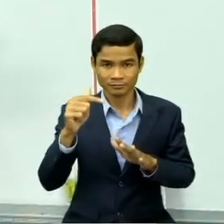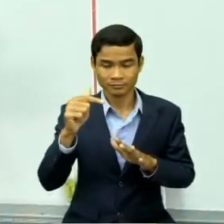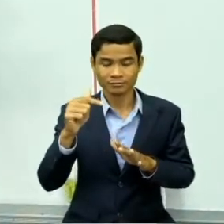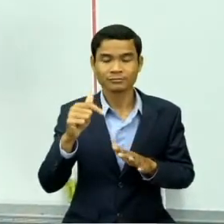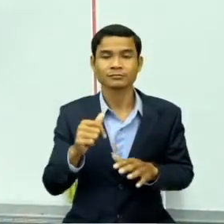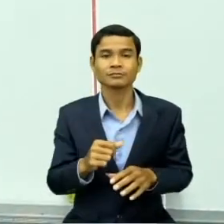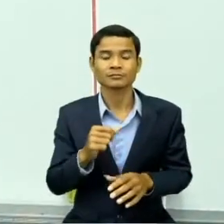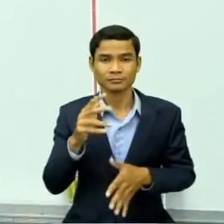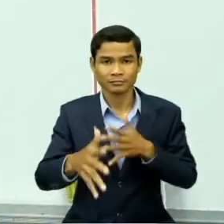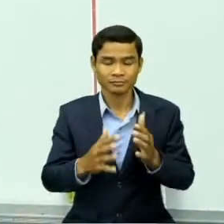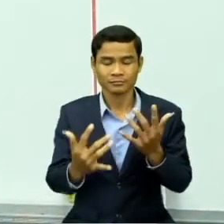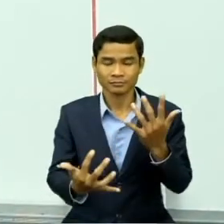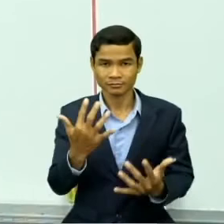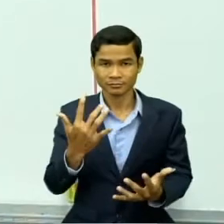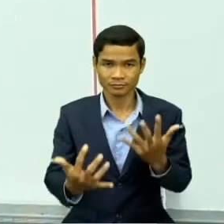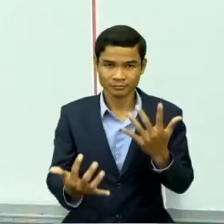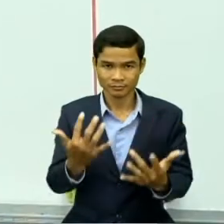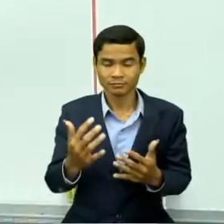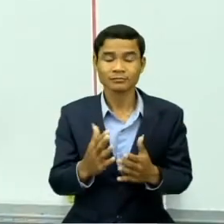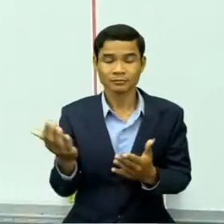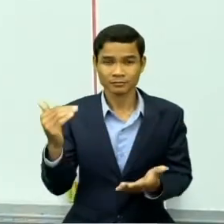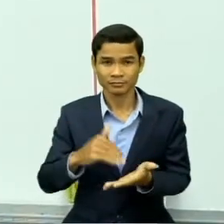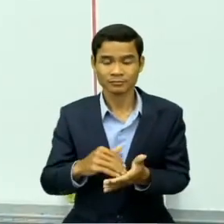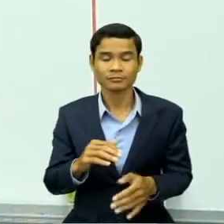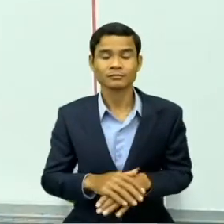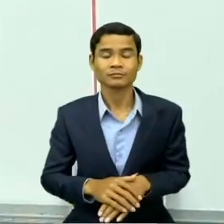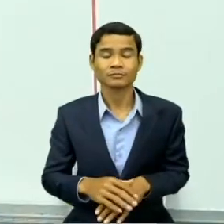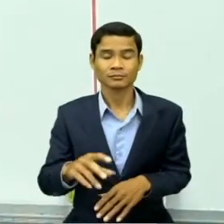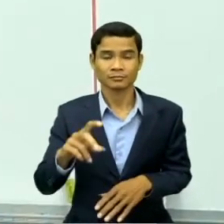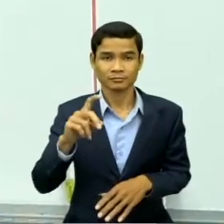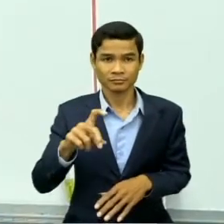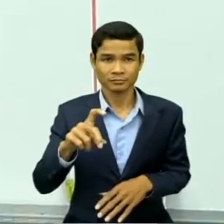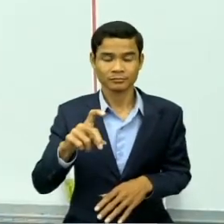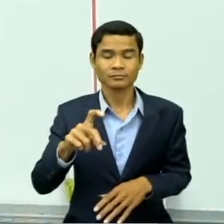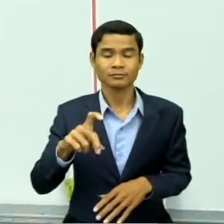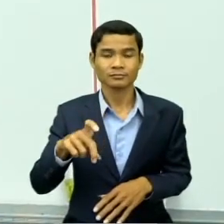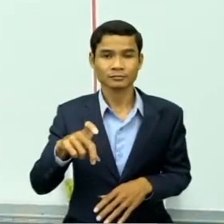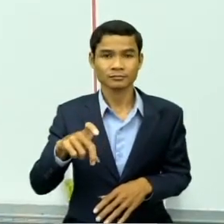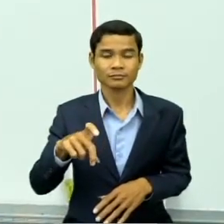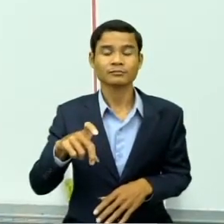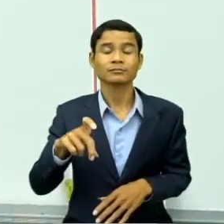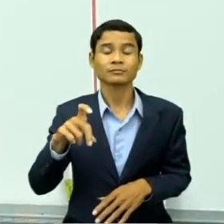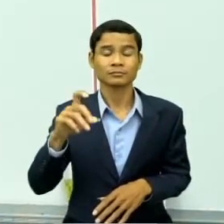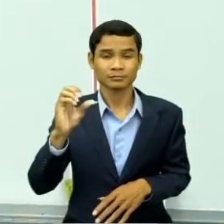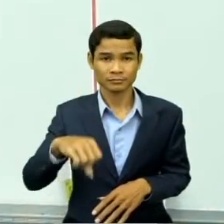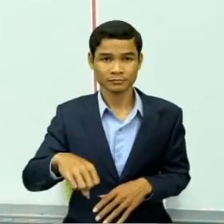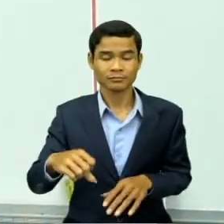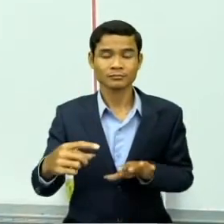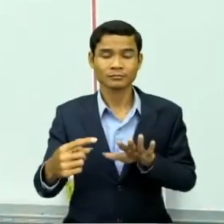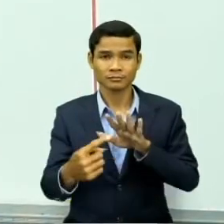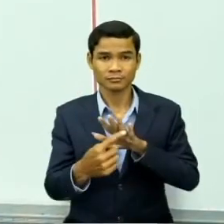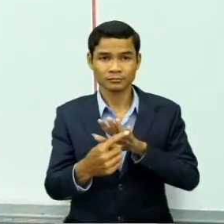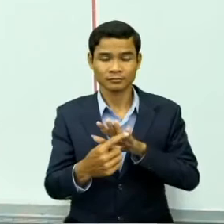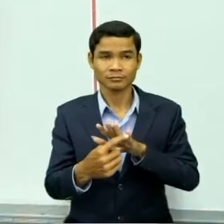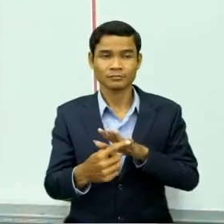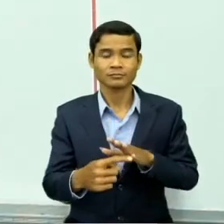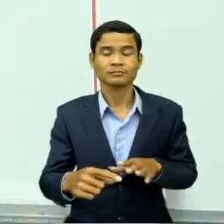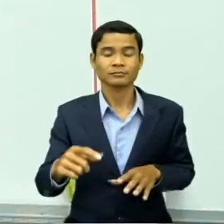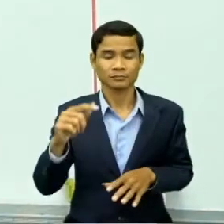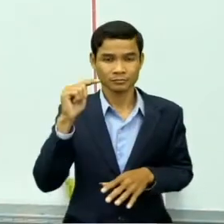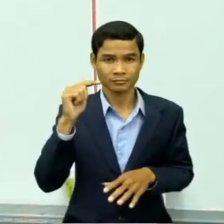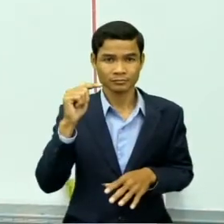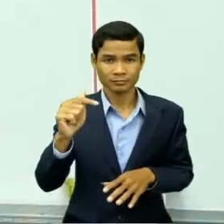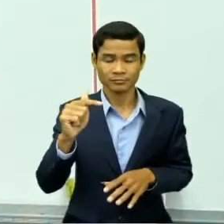ភ្លើងចាម្ដងទៀតផ្លើអើផ្លើផ្លើ